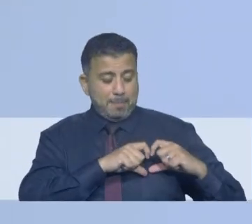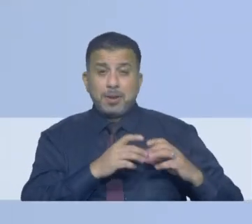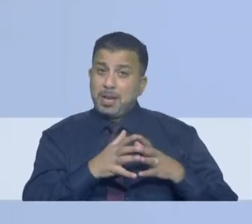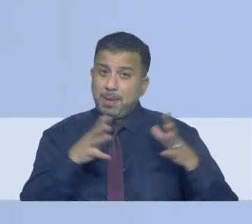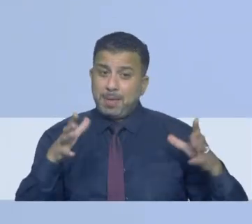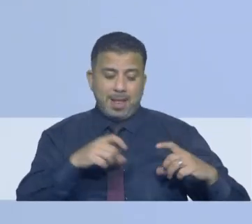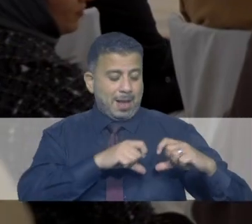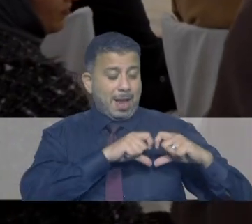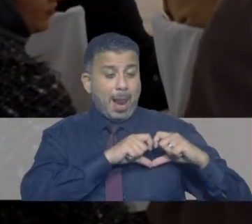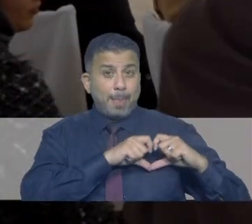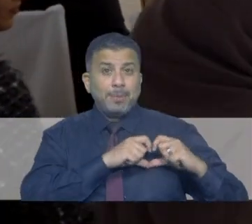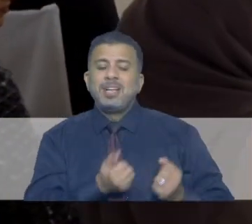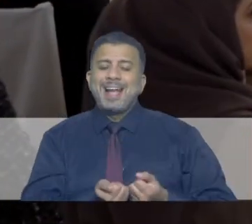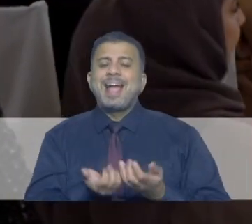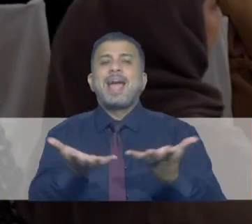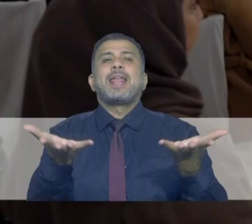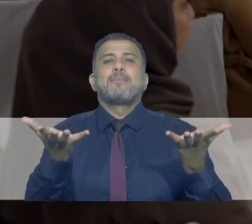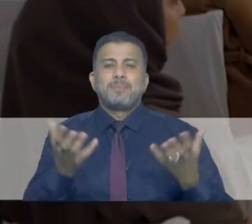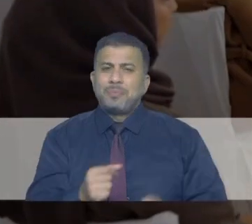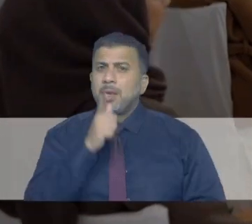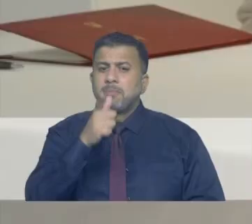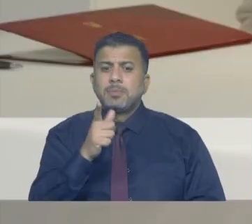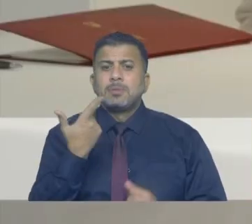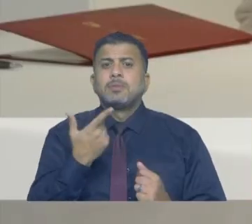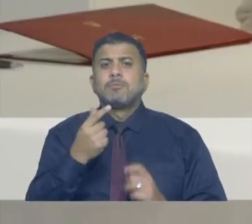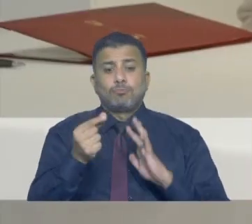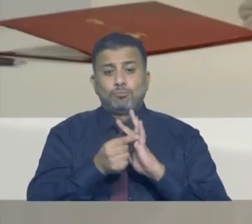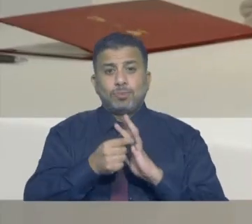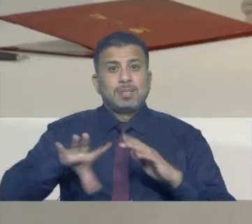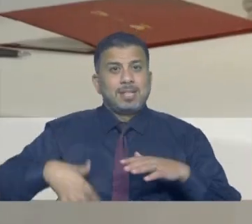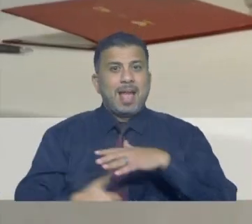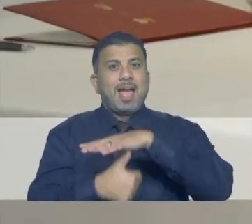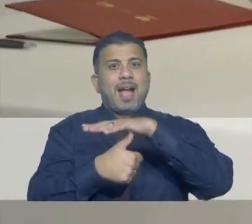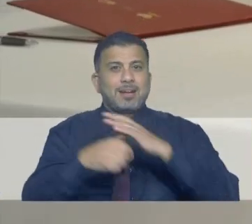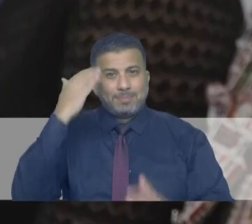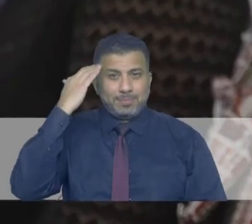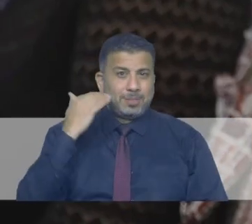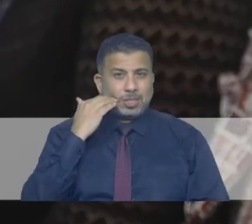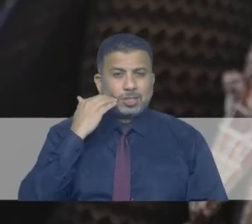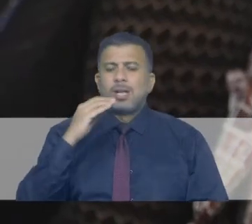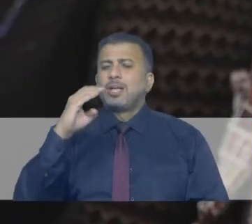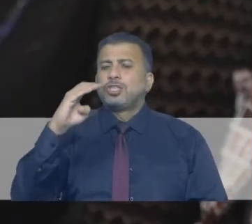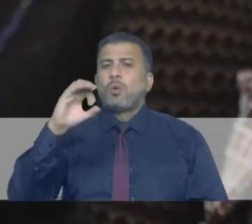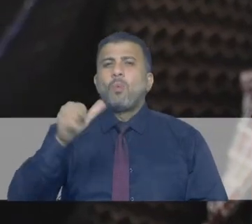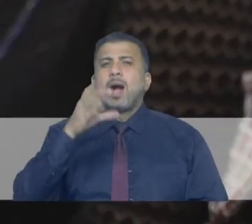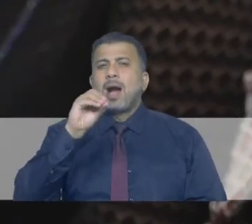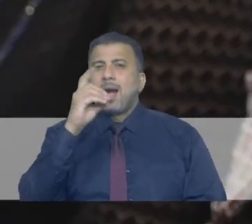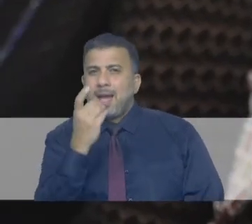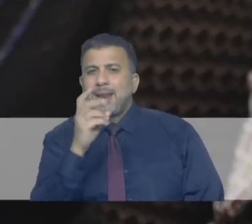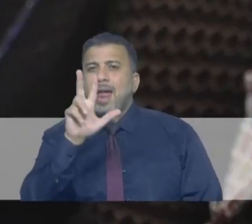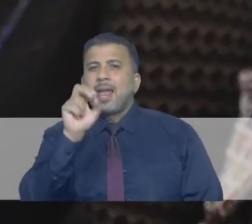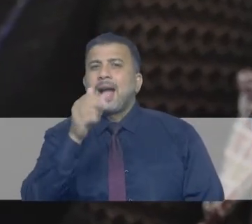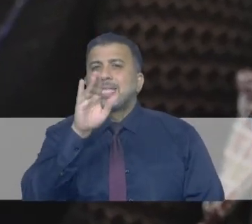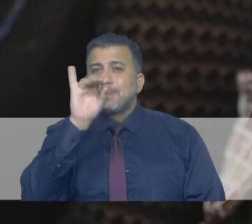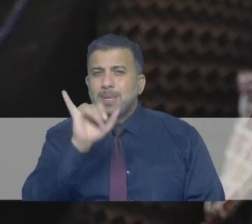قلب كريم. فكل حراك لقرينة صاحب السمو حاكم الشارقة سمو الشيخة جواهر بنت محمد